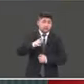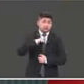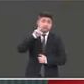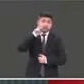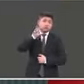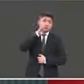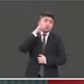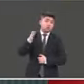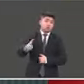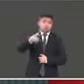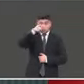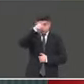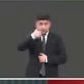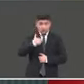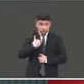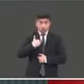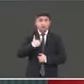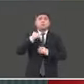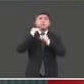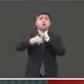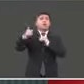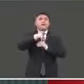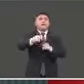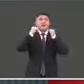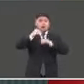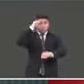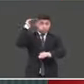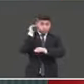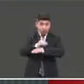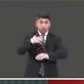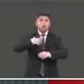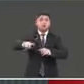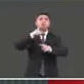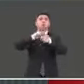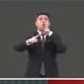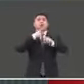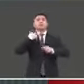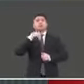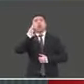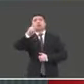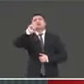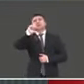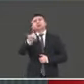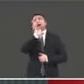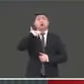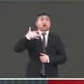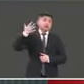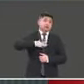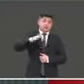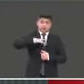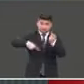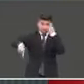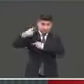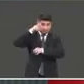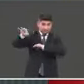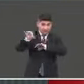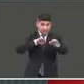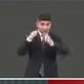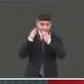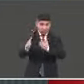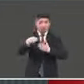ülkenin ve milletin felaketin den kendine siyasi İkbal demişim değiştirme peşinde olanları